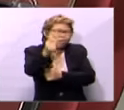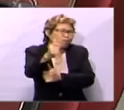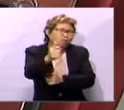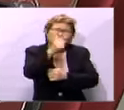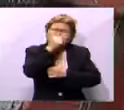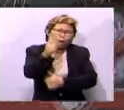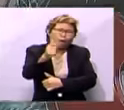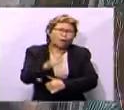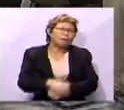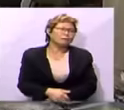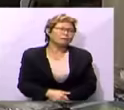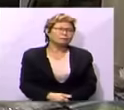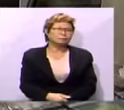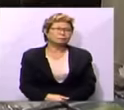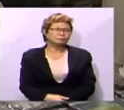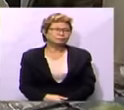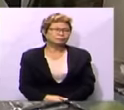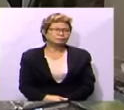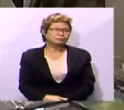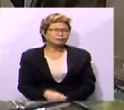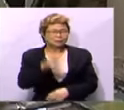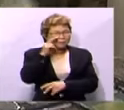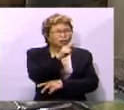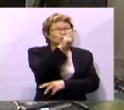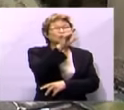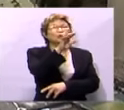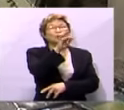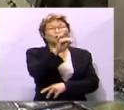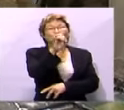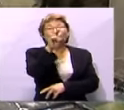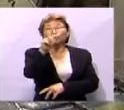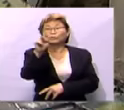Dia orang, kalau tengok dekat YouTube, ya, tapi yang